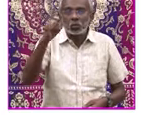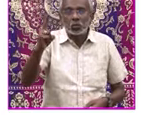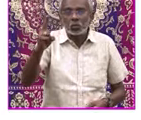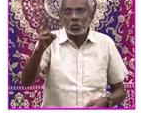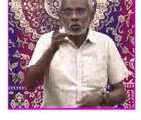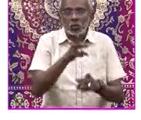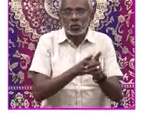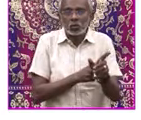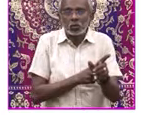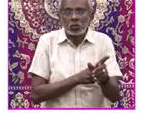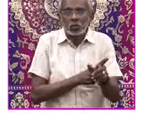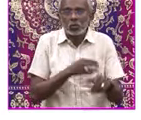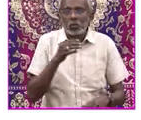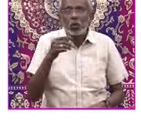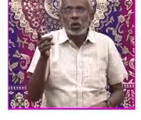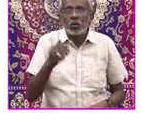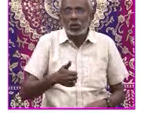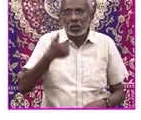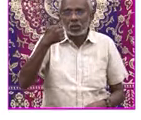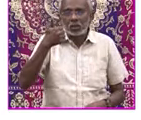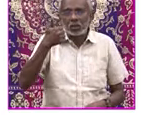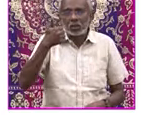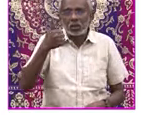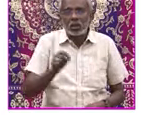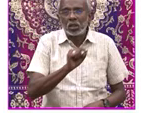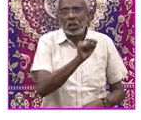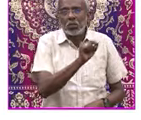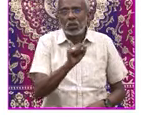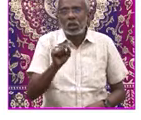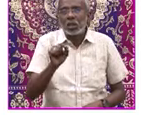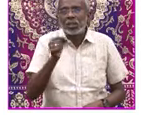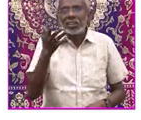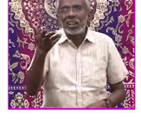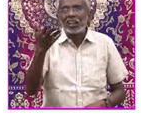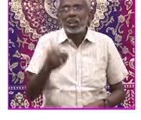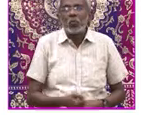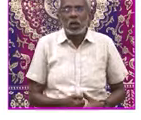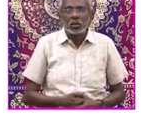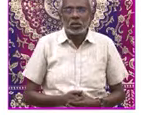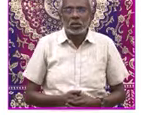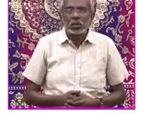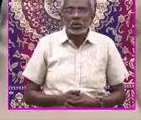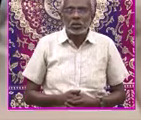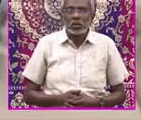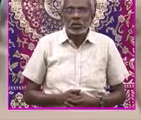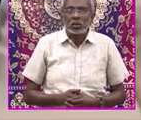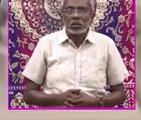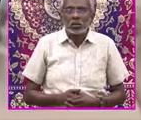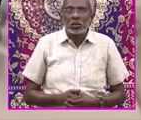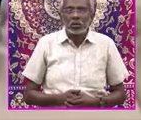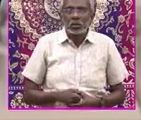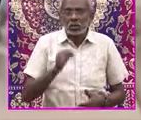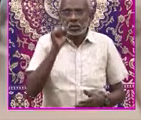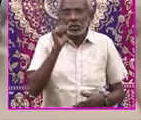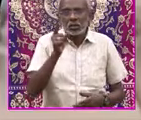1112 ஆண்டில் போரில் வென்ற செய்தியே பரணி இலக்கியமாயிற்று. அது கலிங்க மன்னன்